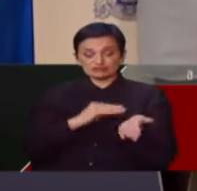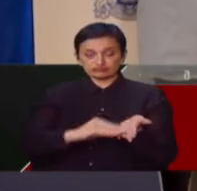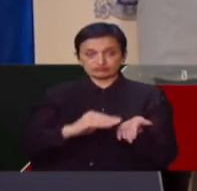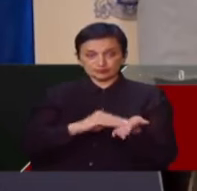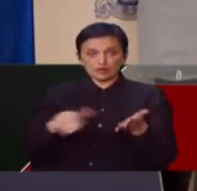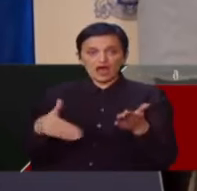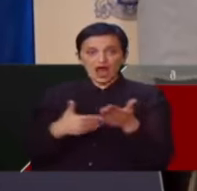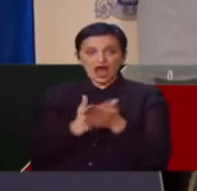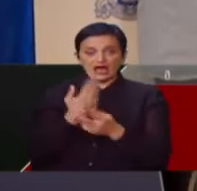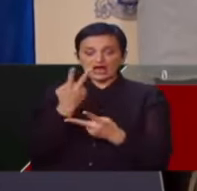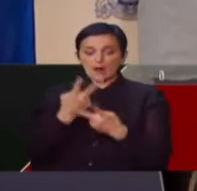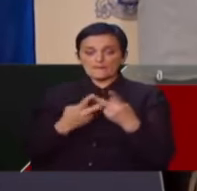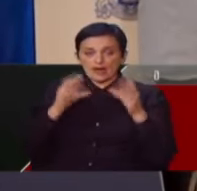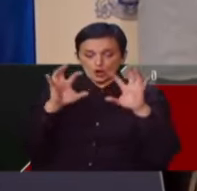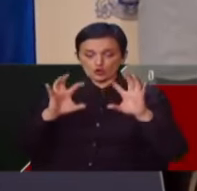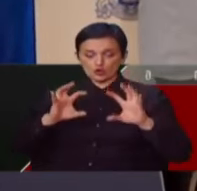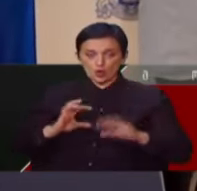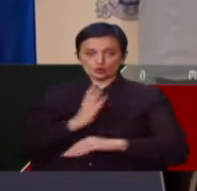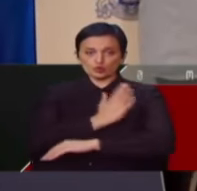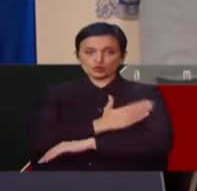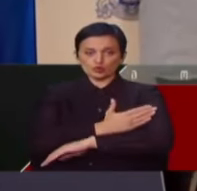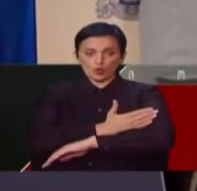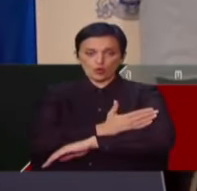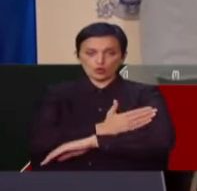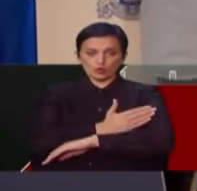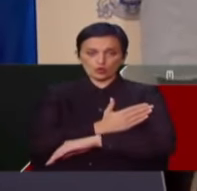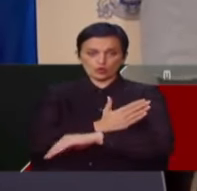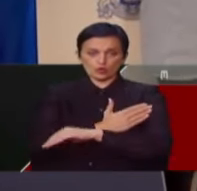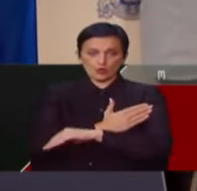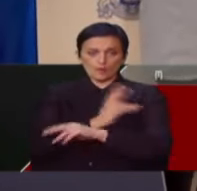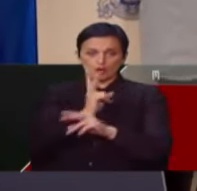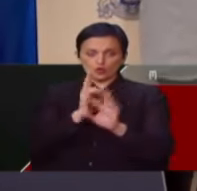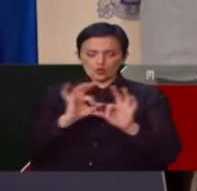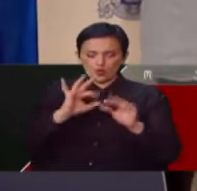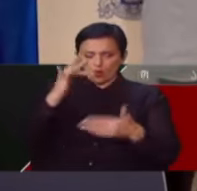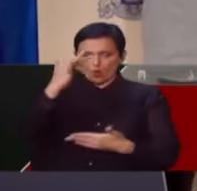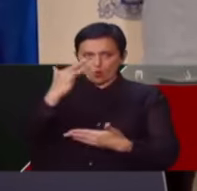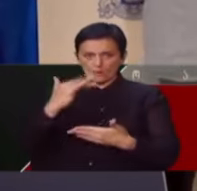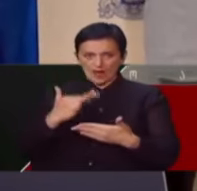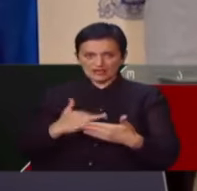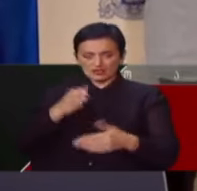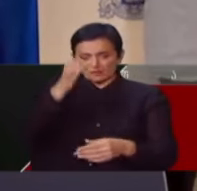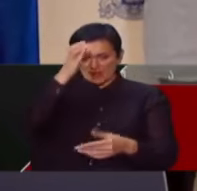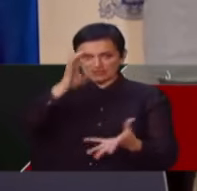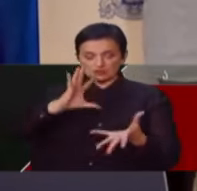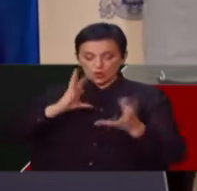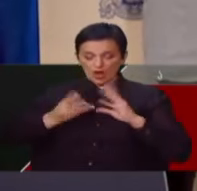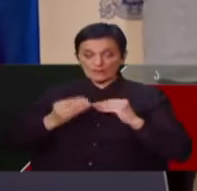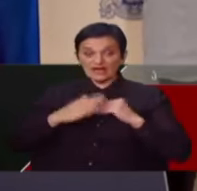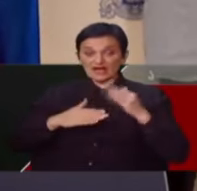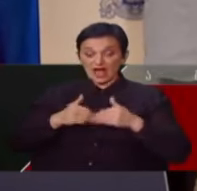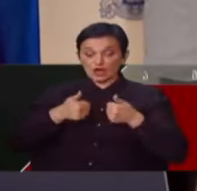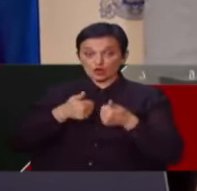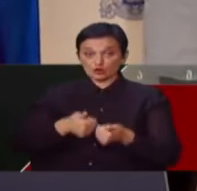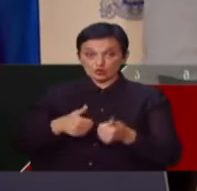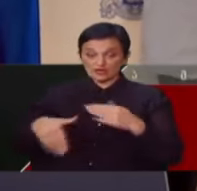ახალი პენიტენციური კოდექსის ნორმების ერთგვარი კომენტარი, ერთგვარი მეცნიერული ანალიზი, რაც ხელს შეუწყობს